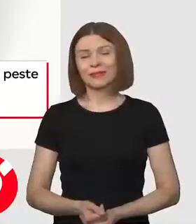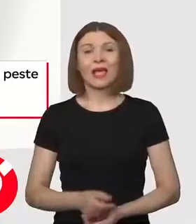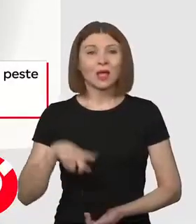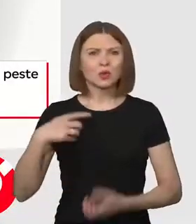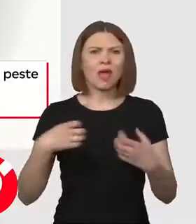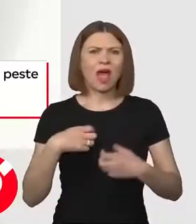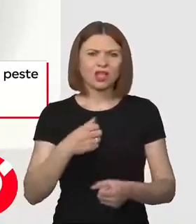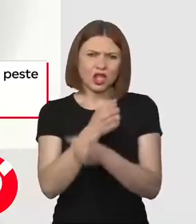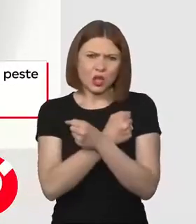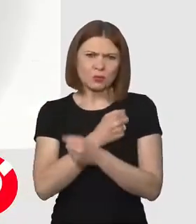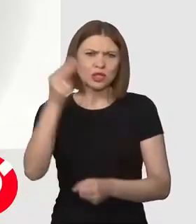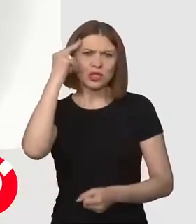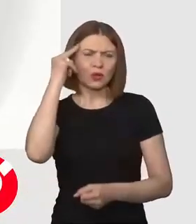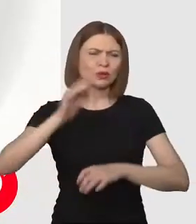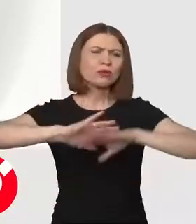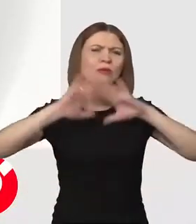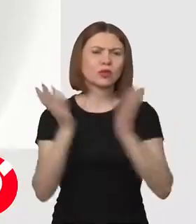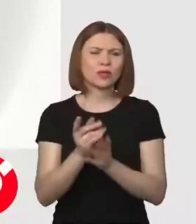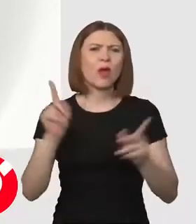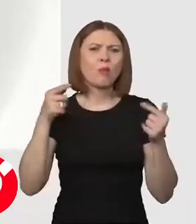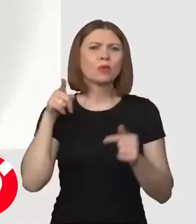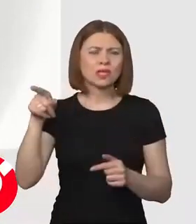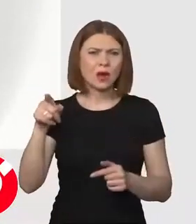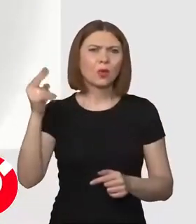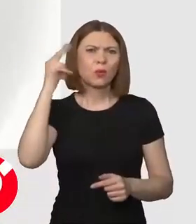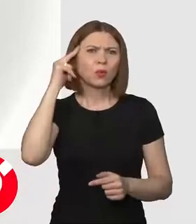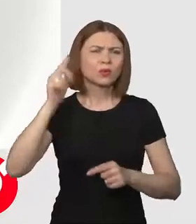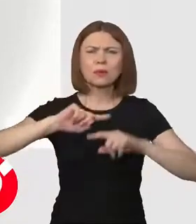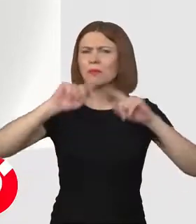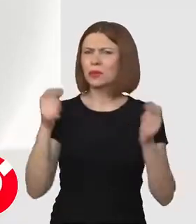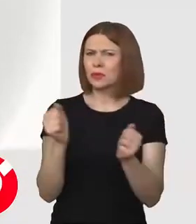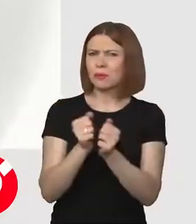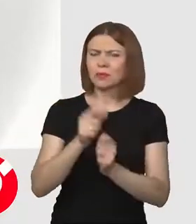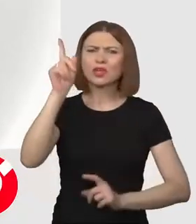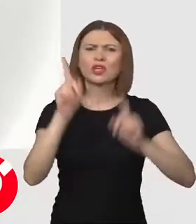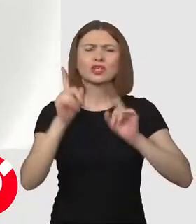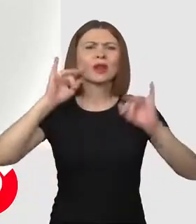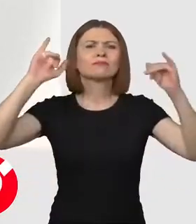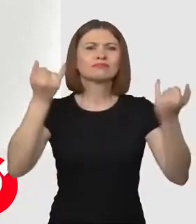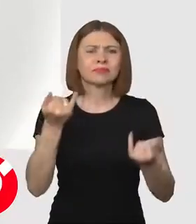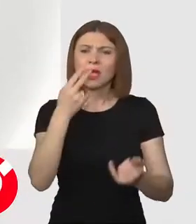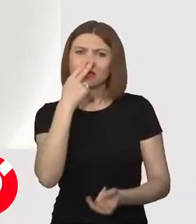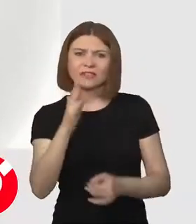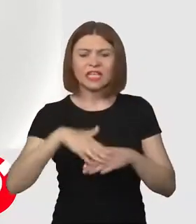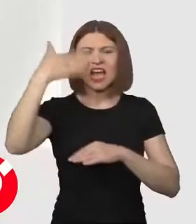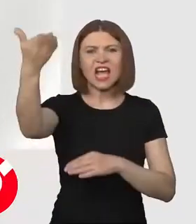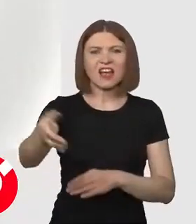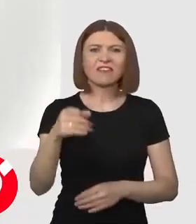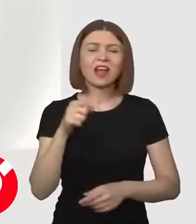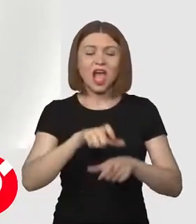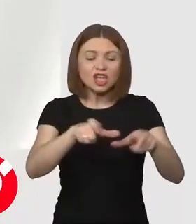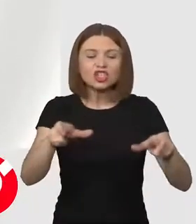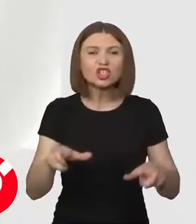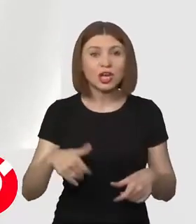Sunt artiști iubiți și cunoscuți de o lume întreagă. Piesele lor sunt fredonate în întreaga lume și rare ori se întâmplă să-i vezi în afara scenei. Dar colega